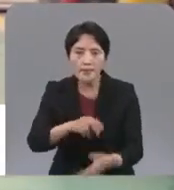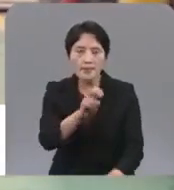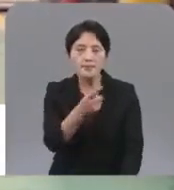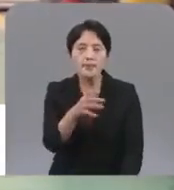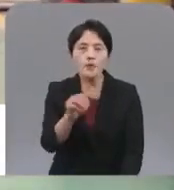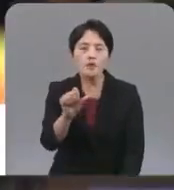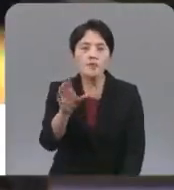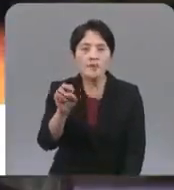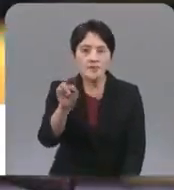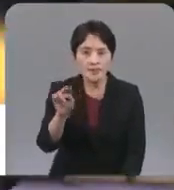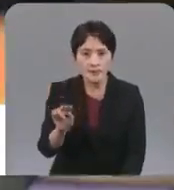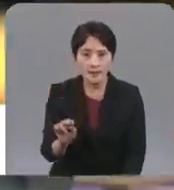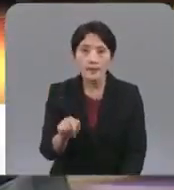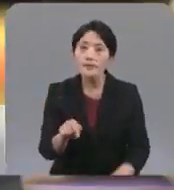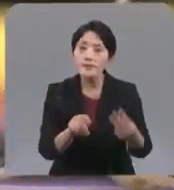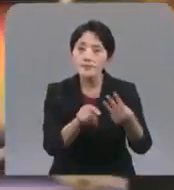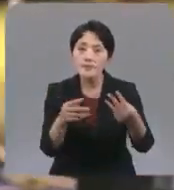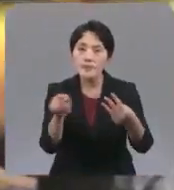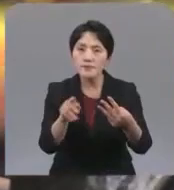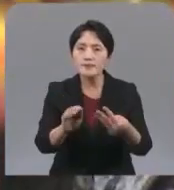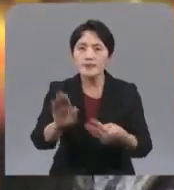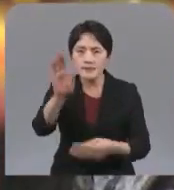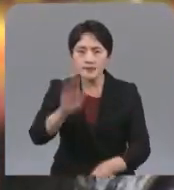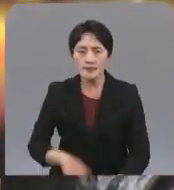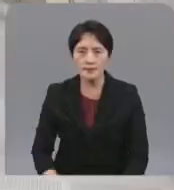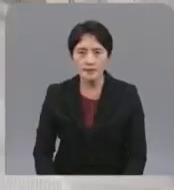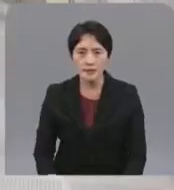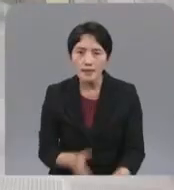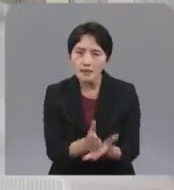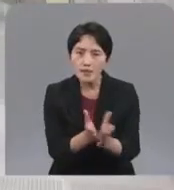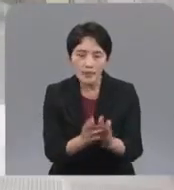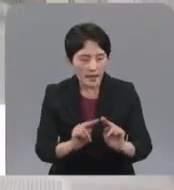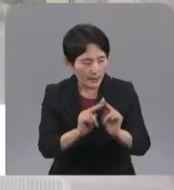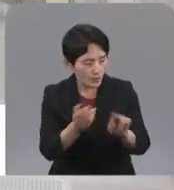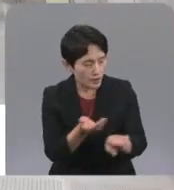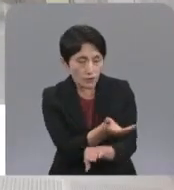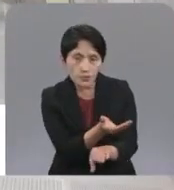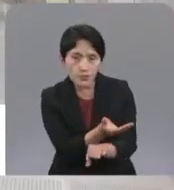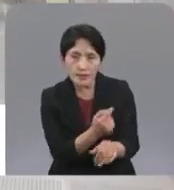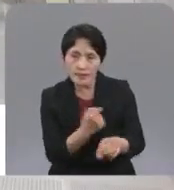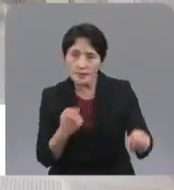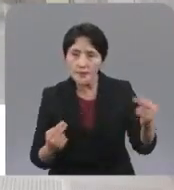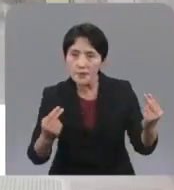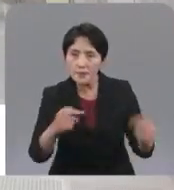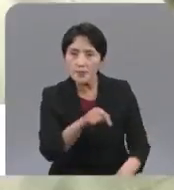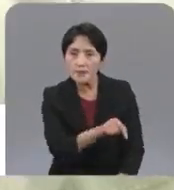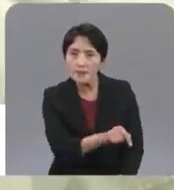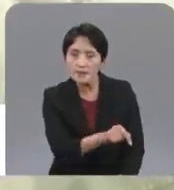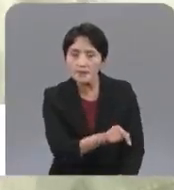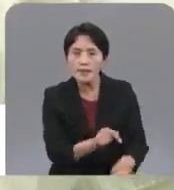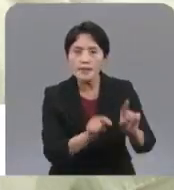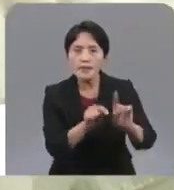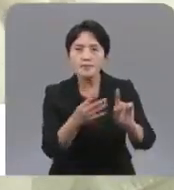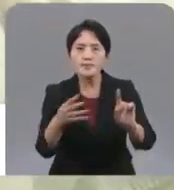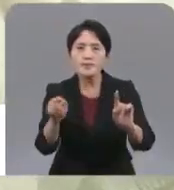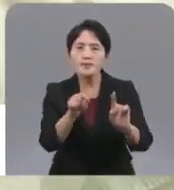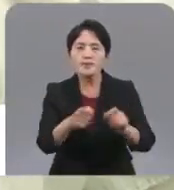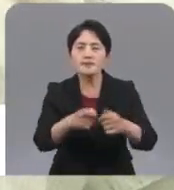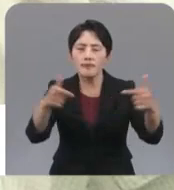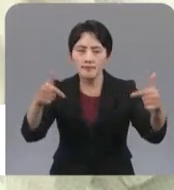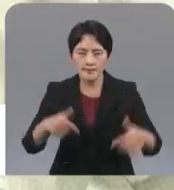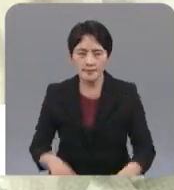зарубежные продажи нефтепродуктов уменьшились на 92% а продукции металлургии на